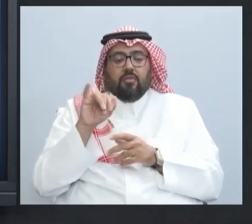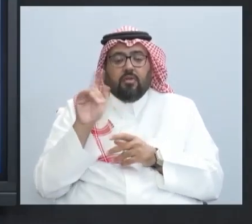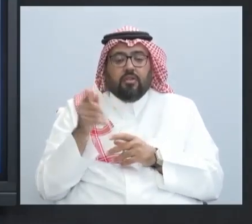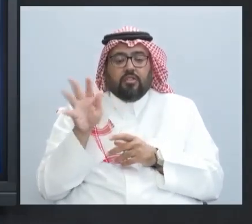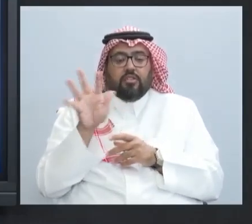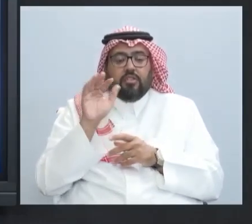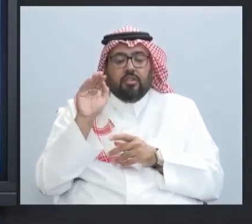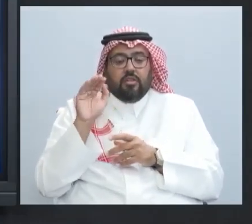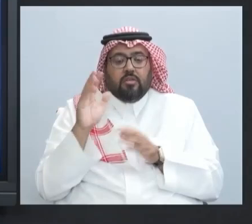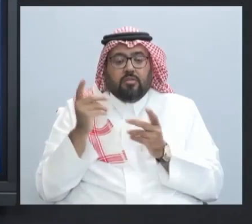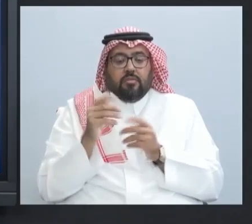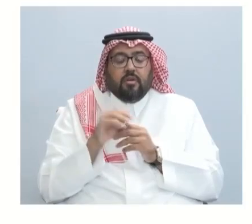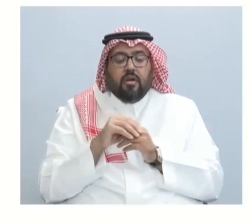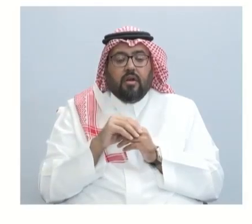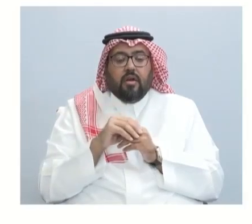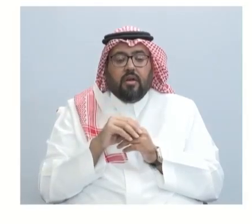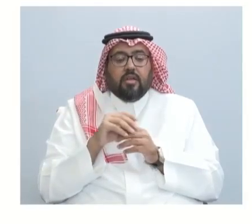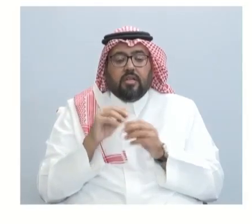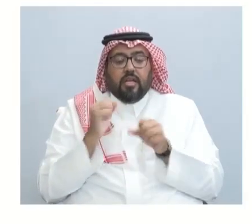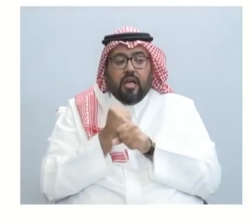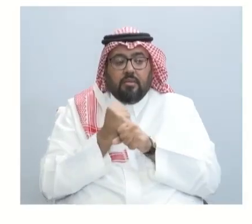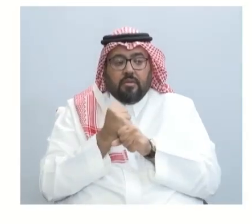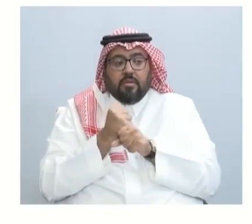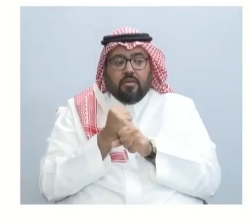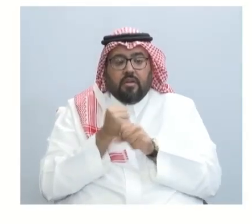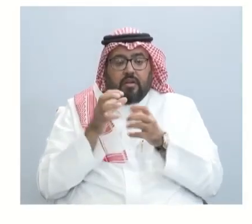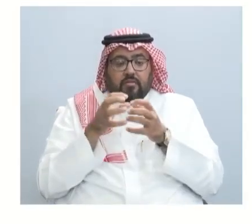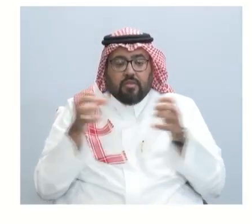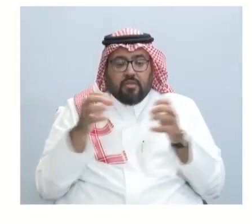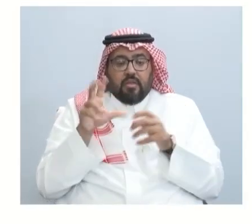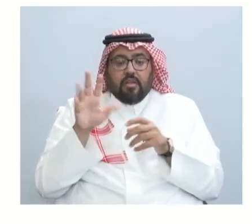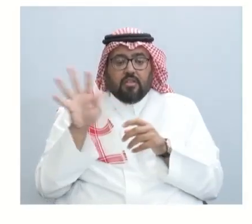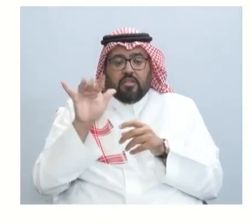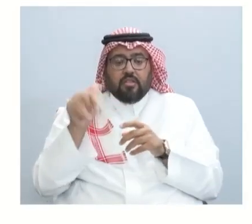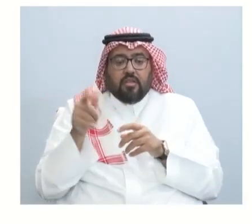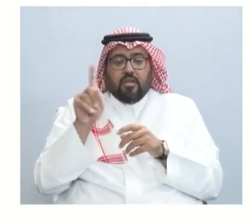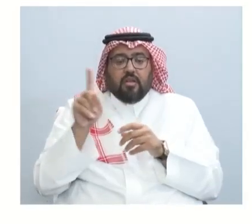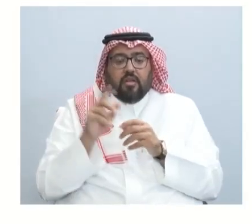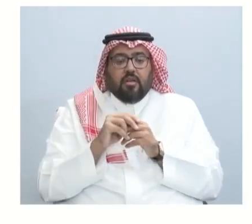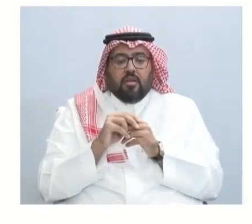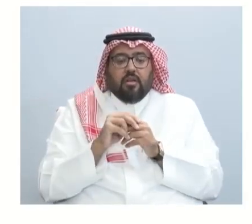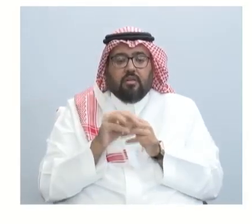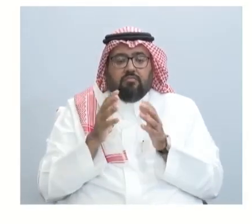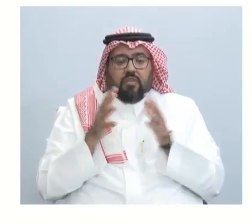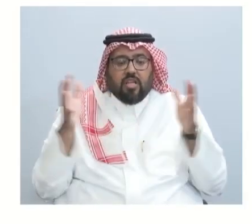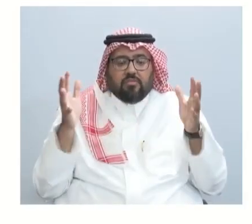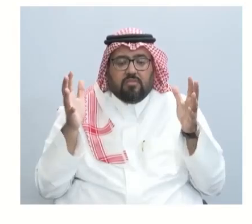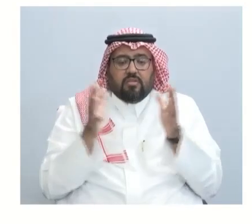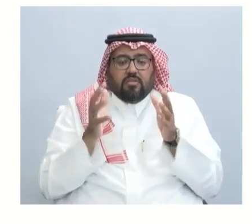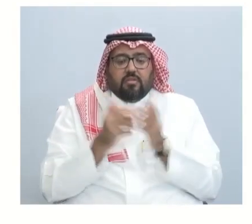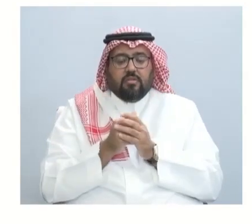فالمرشح اداه تستخدم لفصل الاشياء بحسب حجمها لاحظ